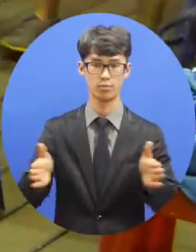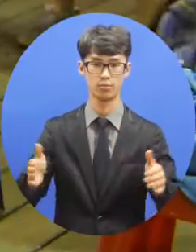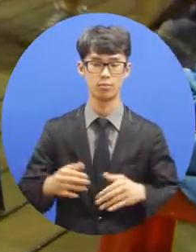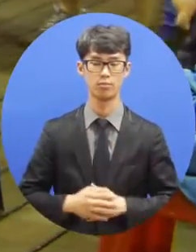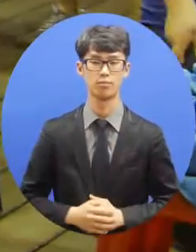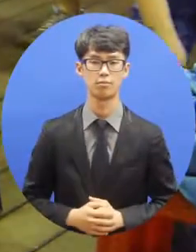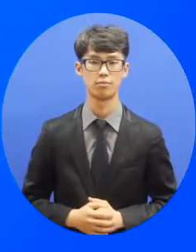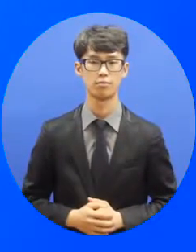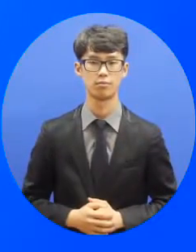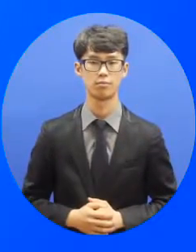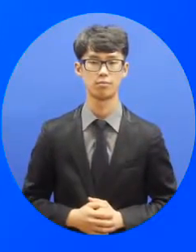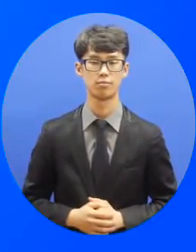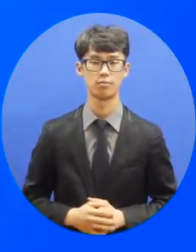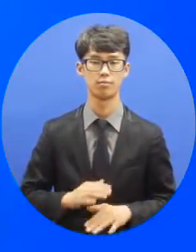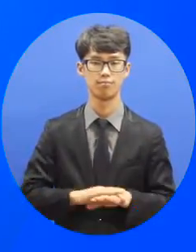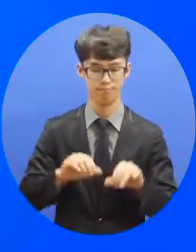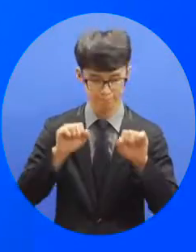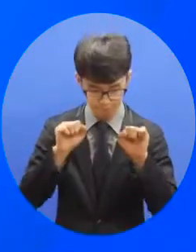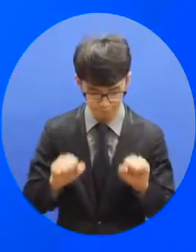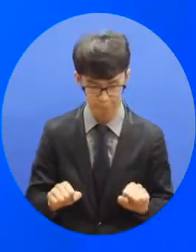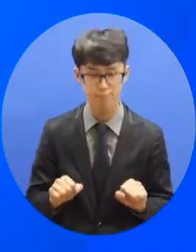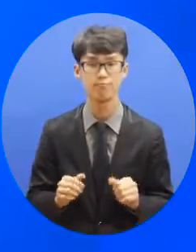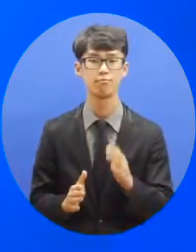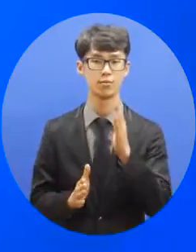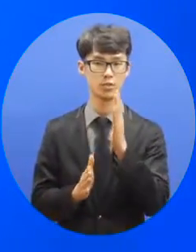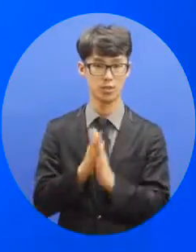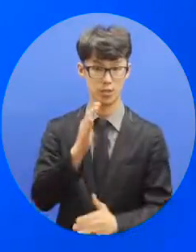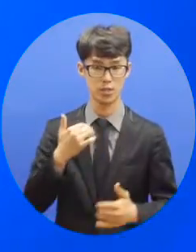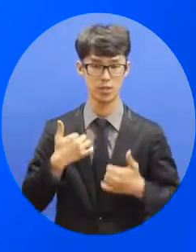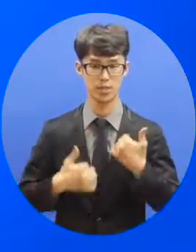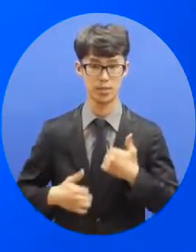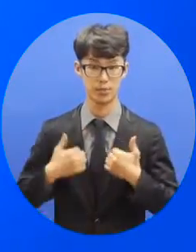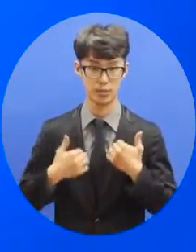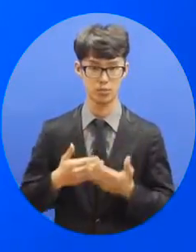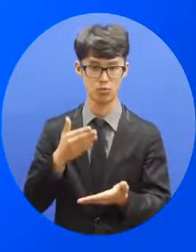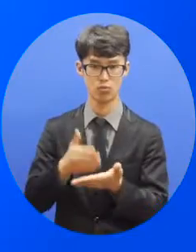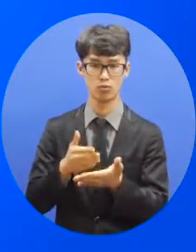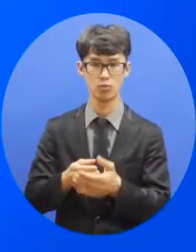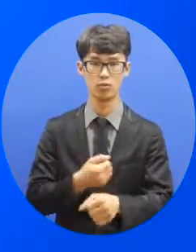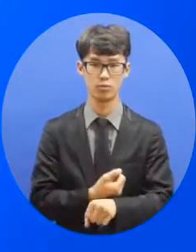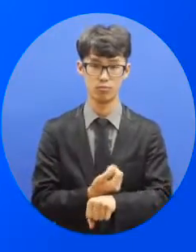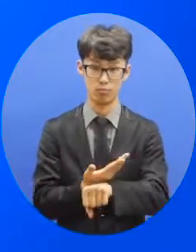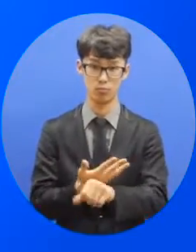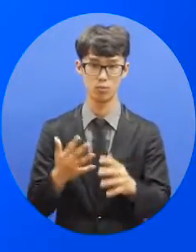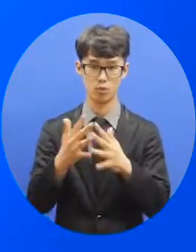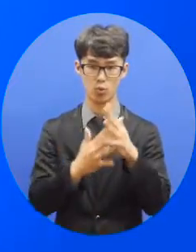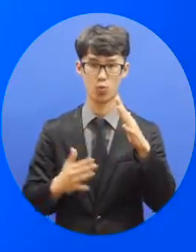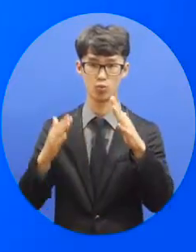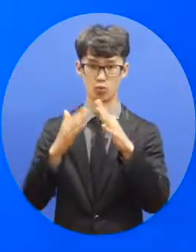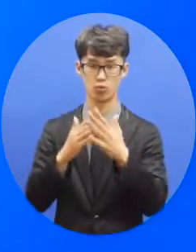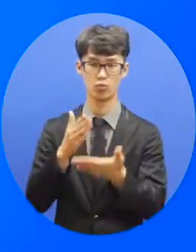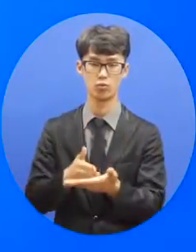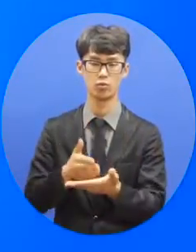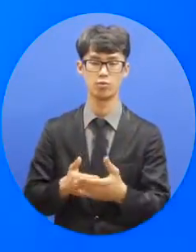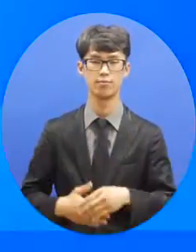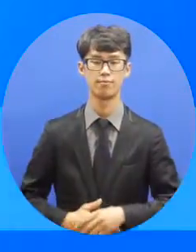시작합니다. 시청자 여러분 안녕하십니까? 공주시 흥미진진한 뉴스를 전해드리는